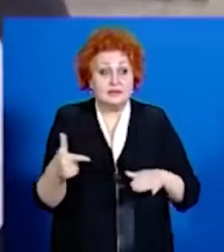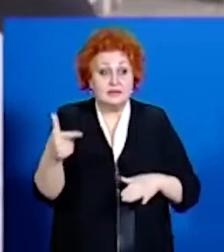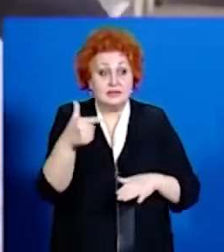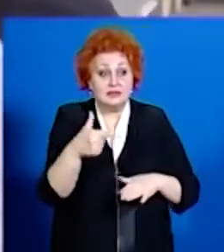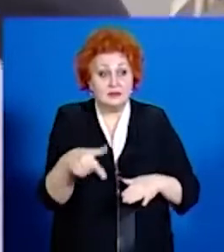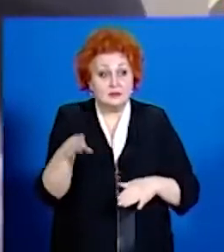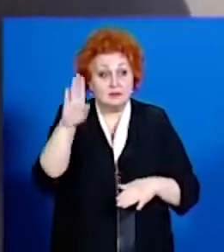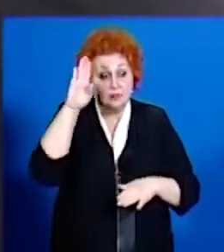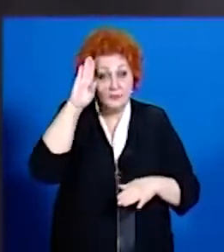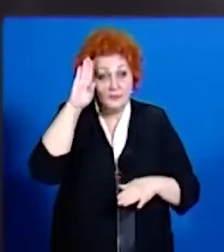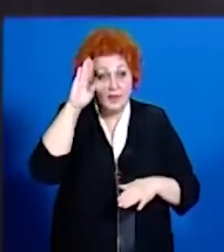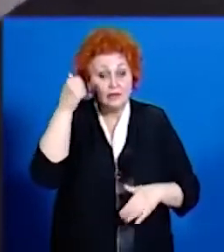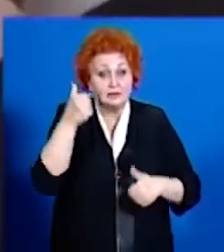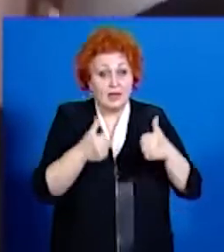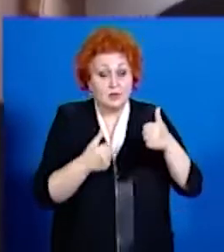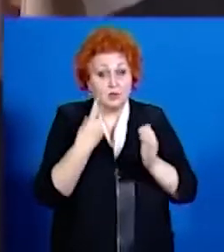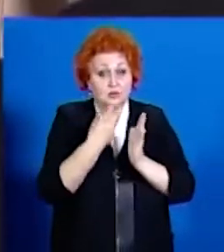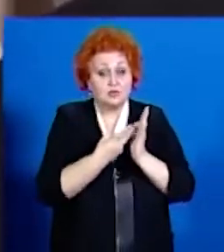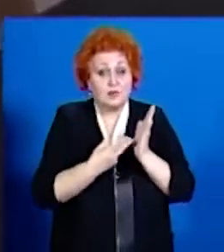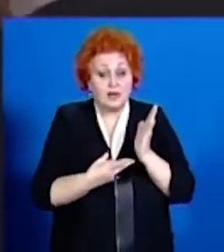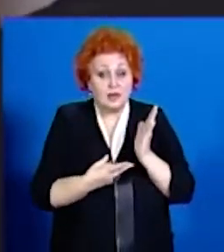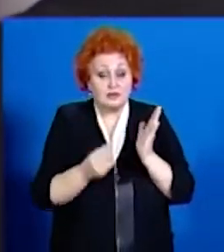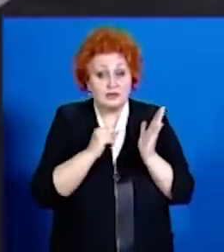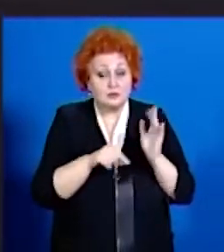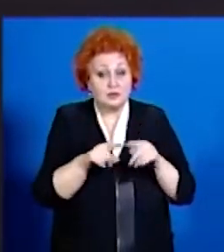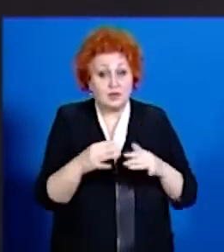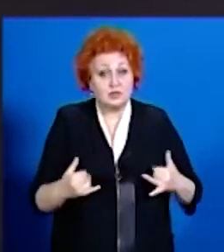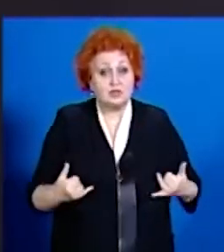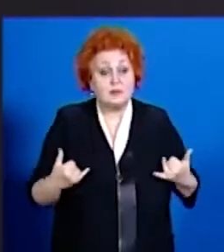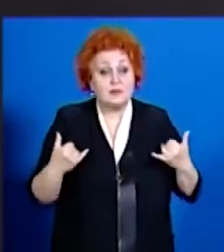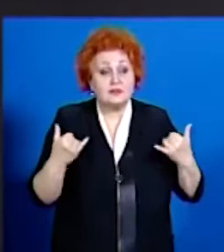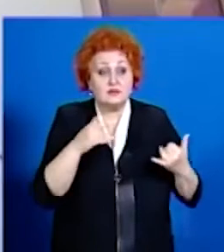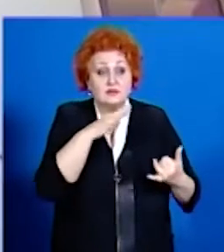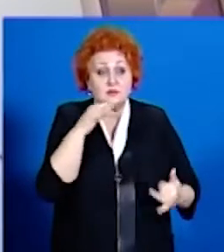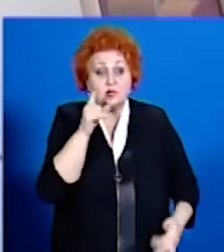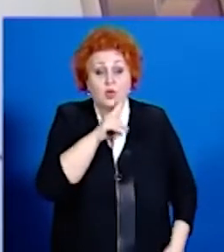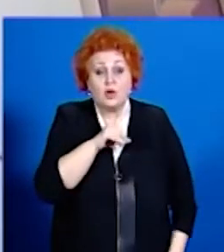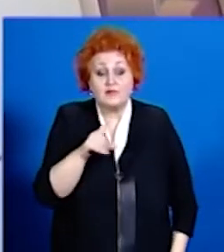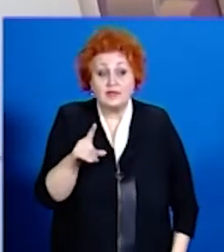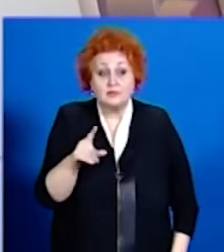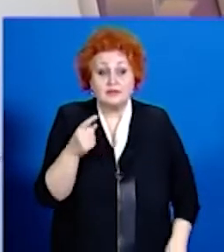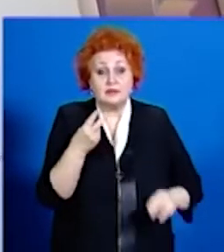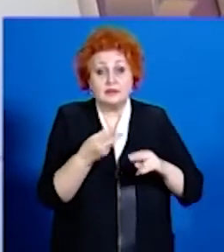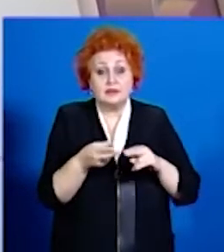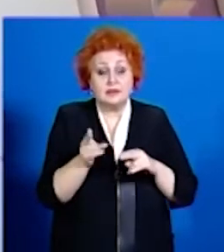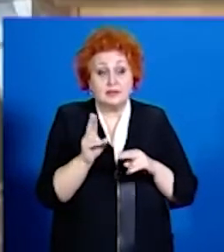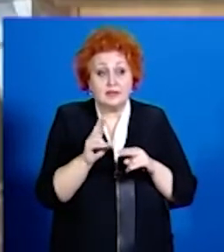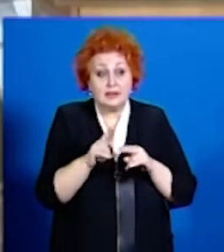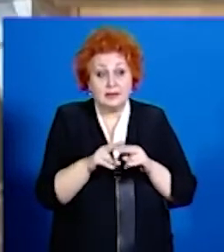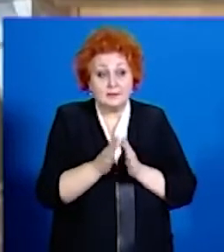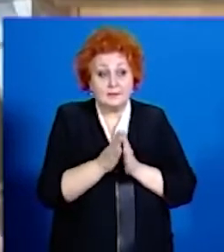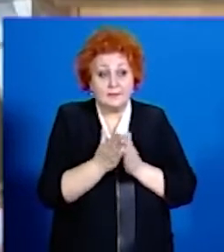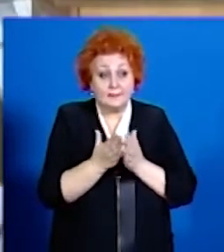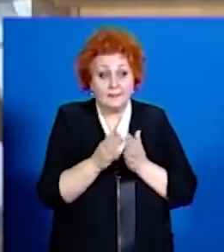Георгиевска Константин Вартанов на конкурсе представлял работу, которой также посвятил немало времени. Это